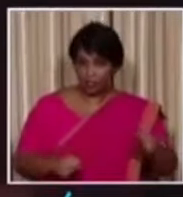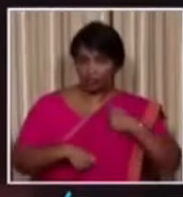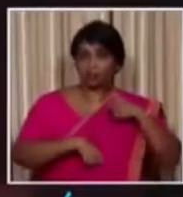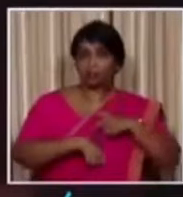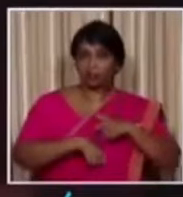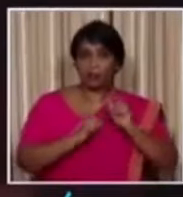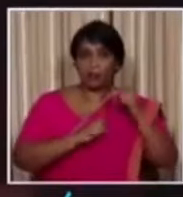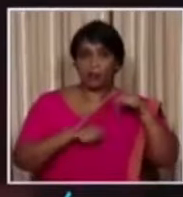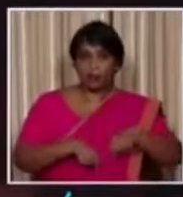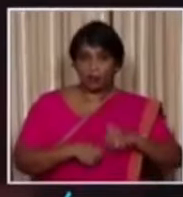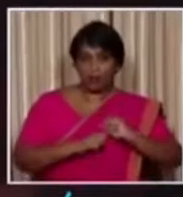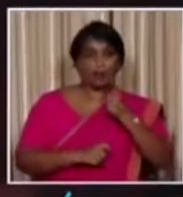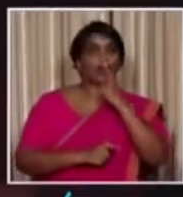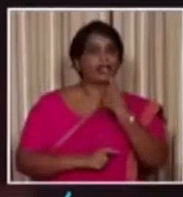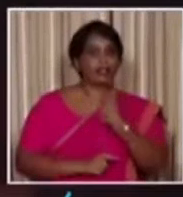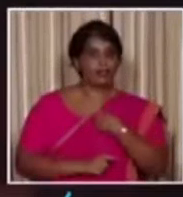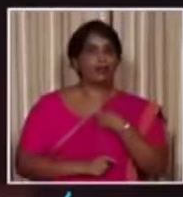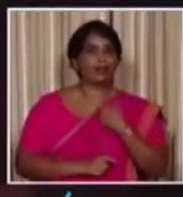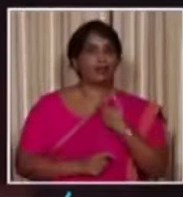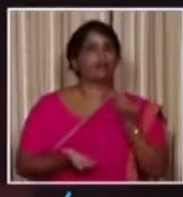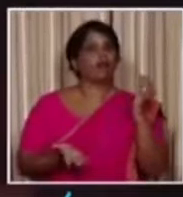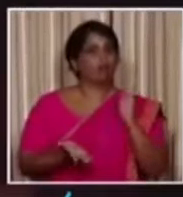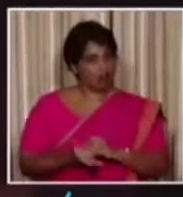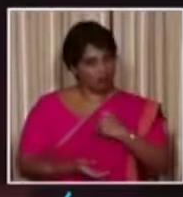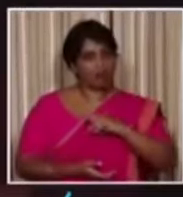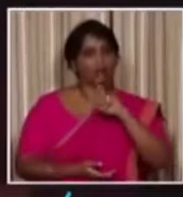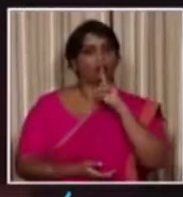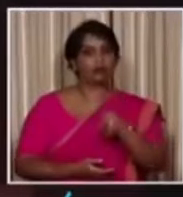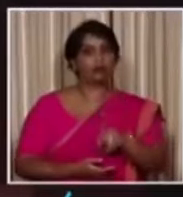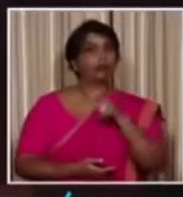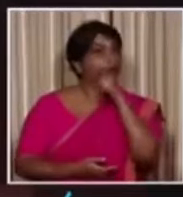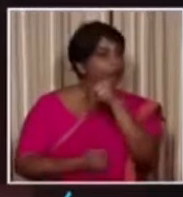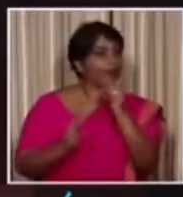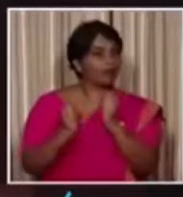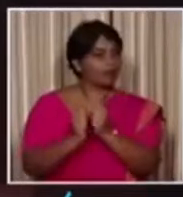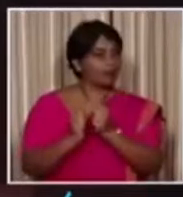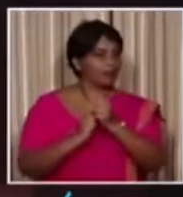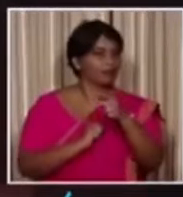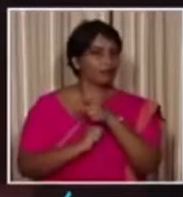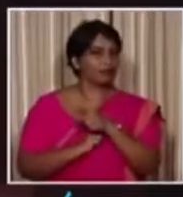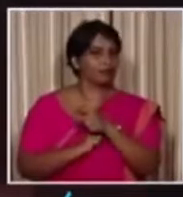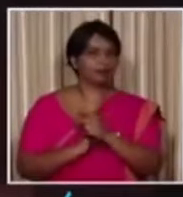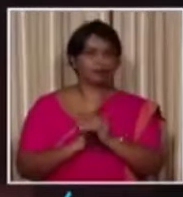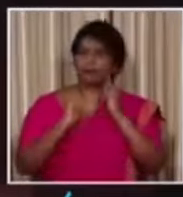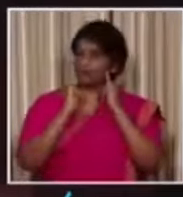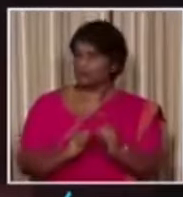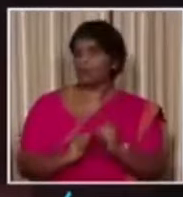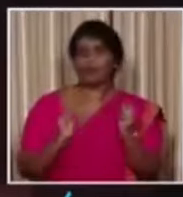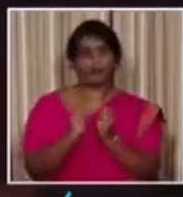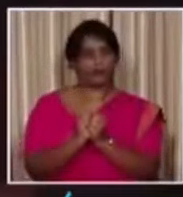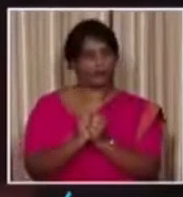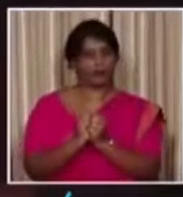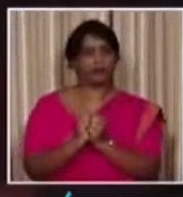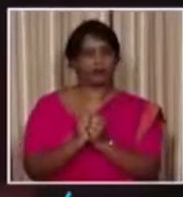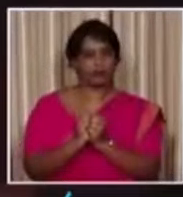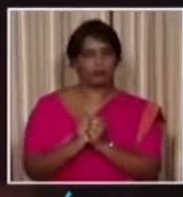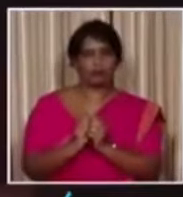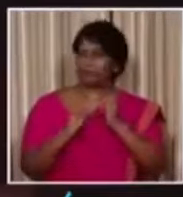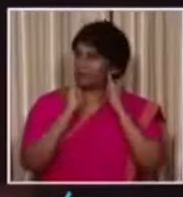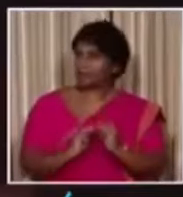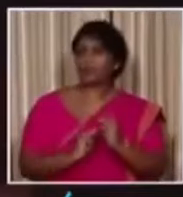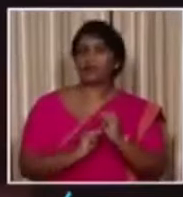මේ සභාවේ කිව්වේ මම නැවතත් කියනවා ඒ කරපු ක්‍රියාව මහ දහජරා ක්‍රියාවක්,